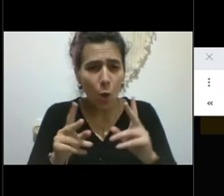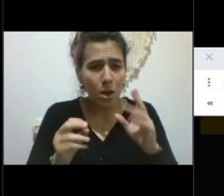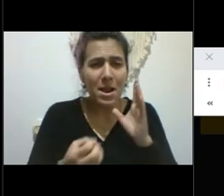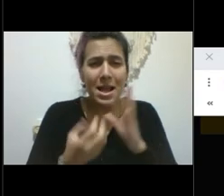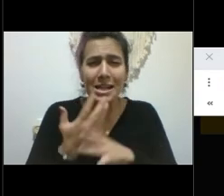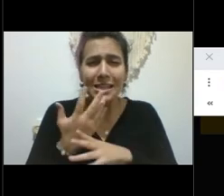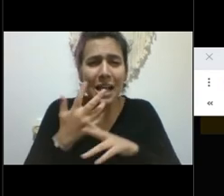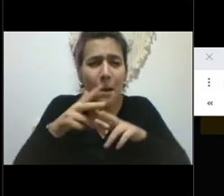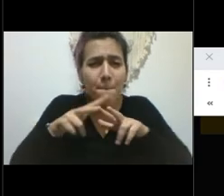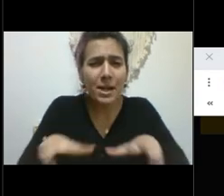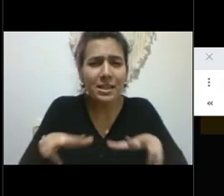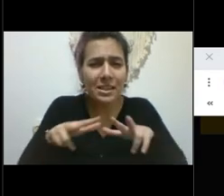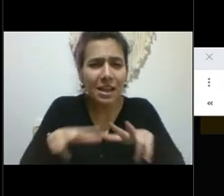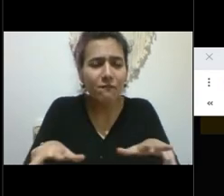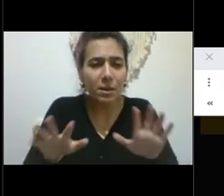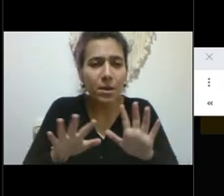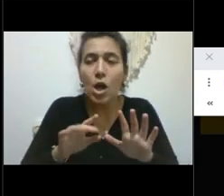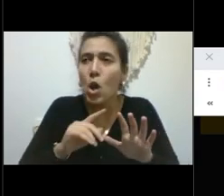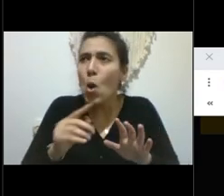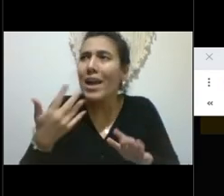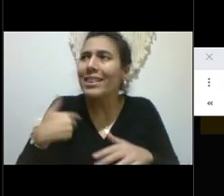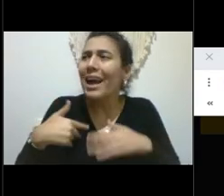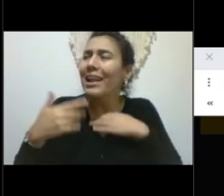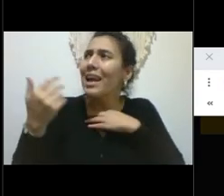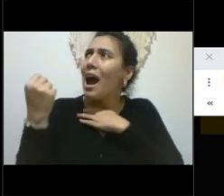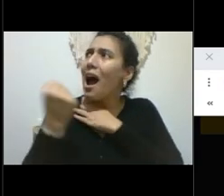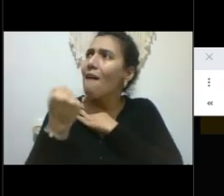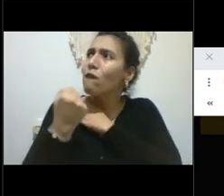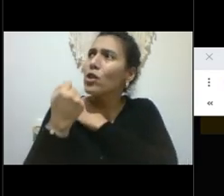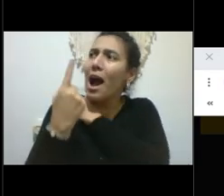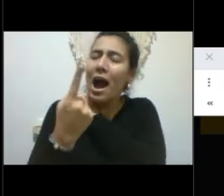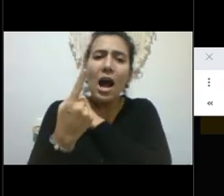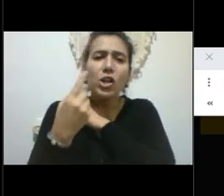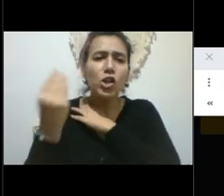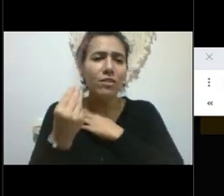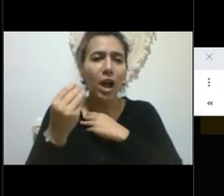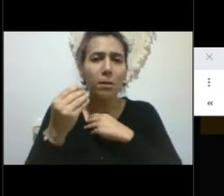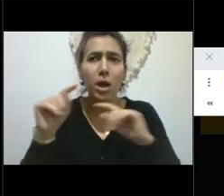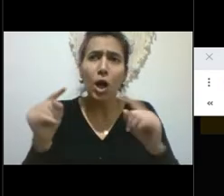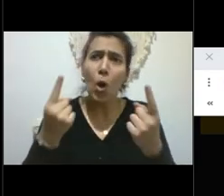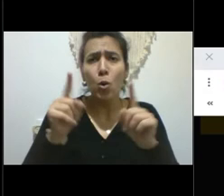אין כמעט עבודה, לא קיימת, לא הייתה לי עבודה אחת, שדברים עבדו בה כמו שצריך. זה לא קיים, זה לא קורה.